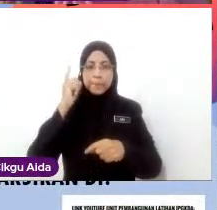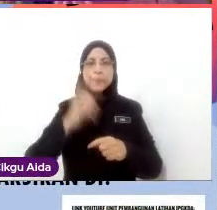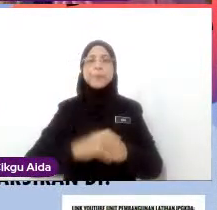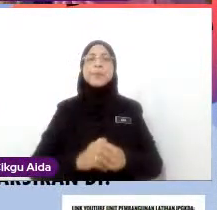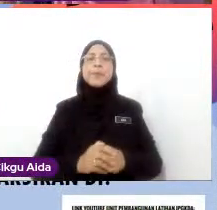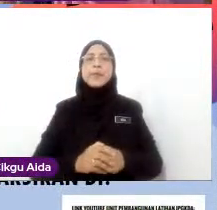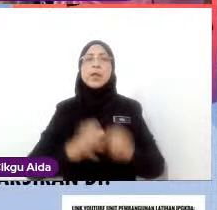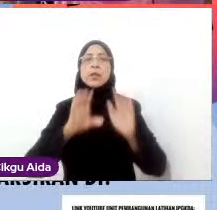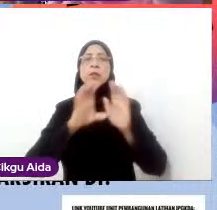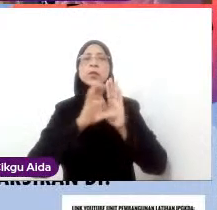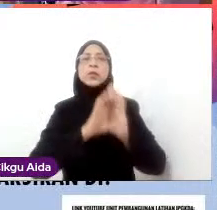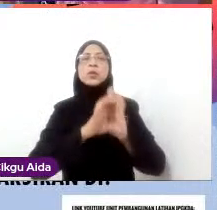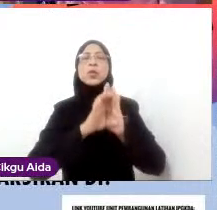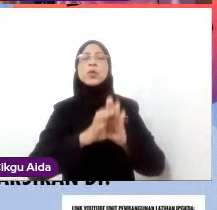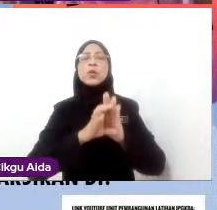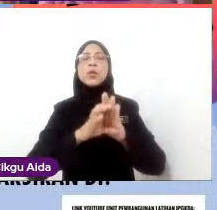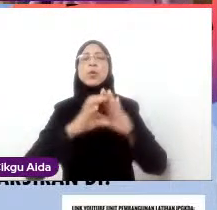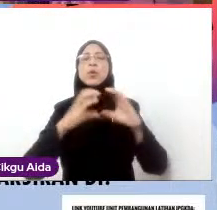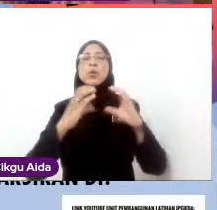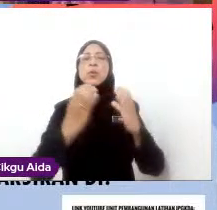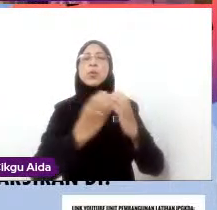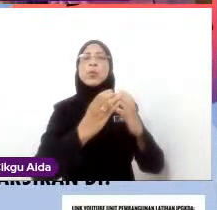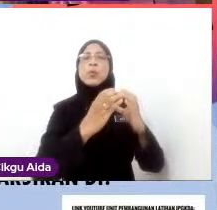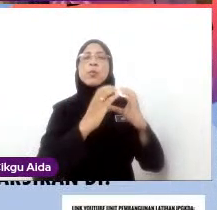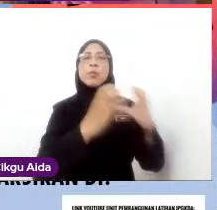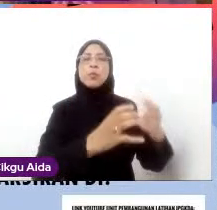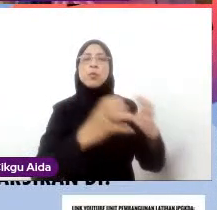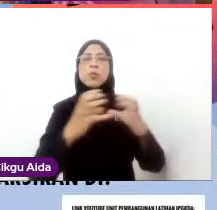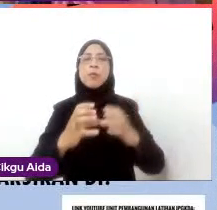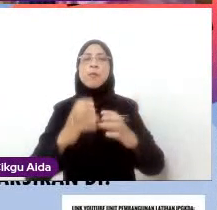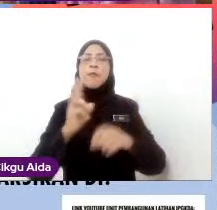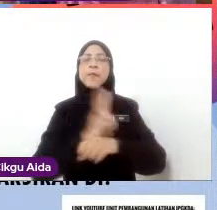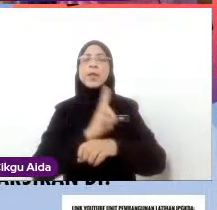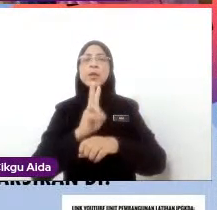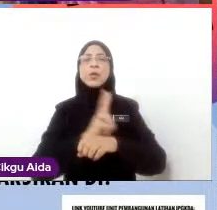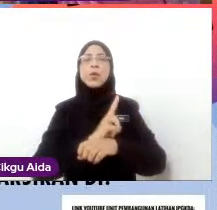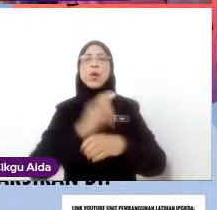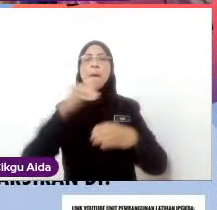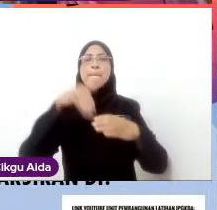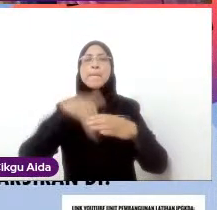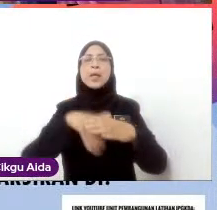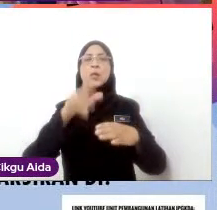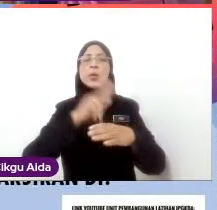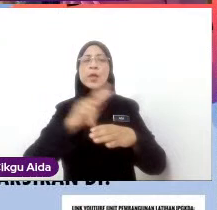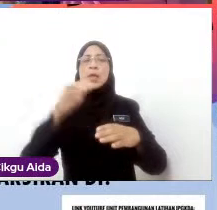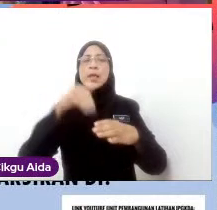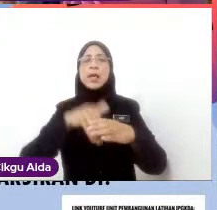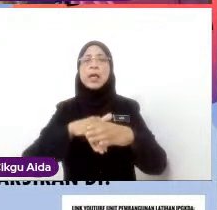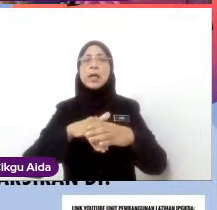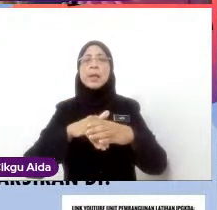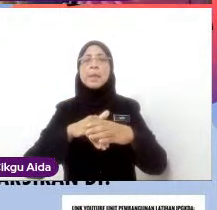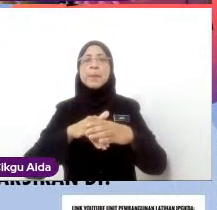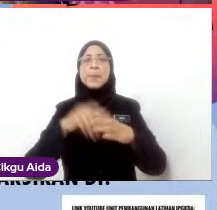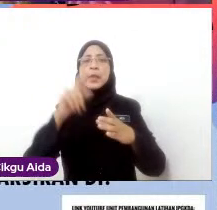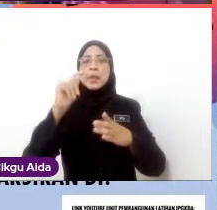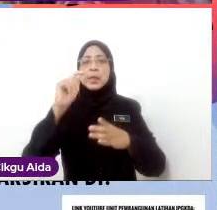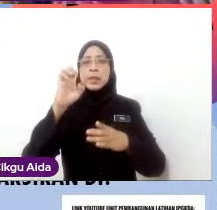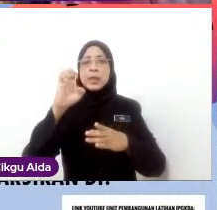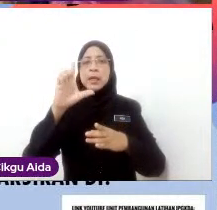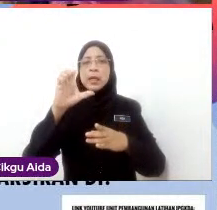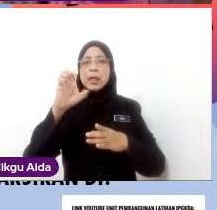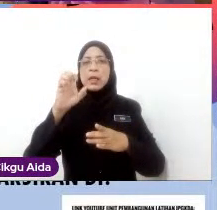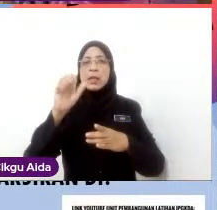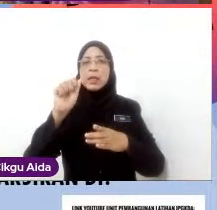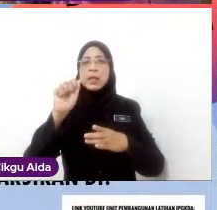video. So maksudnya koleksi video-video yang saya hasilkan, saya masukkan dekat channel Telegram saya. Sekarang ni